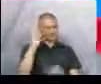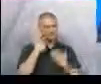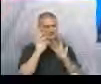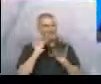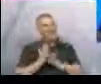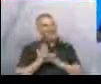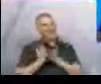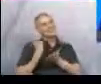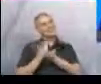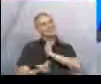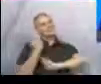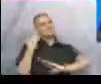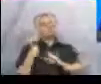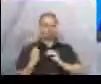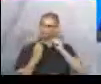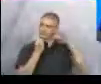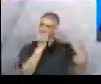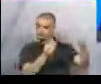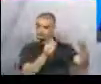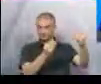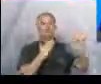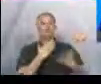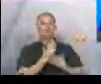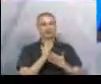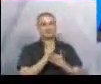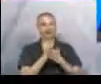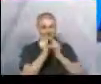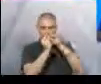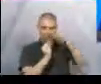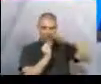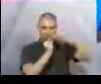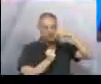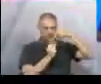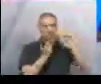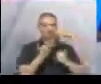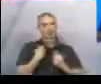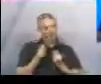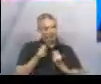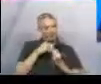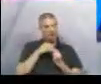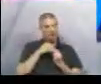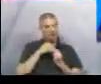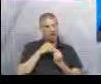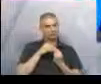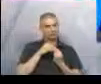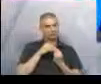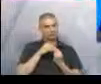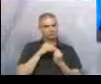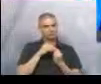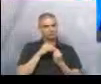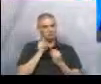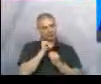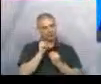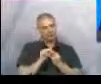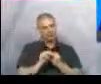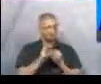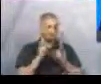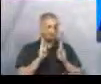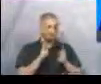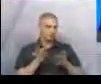אומרת, כן, אנחנו הכנו סימניות שנותנות עוד כמה נושאים